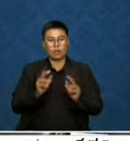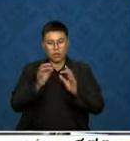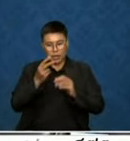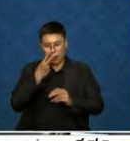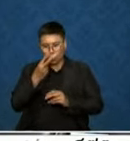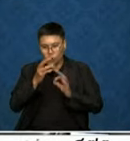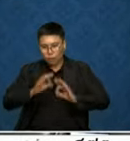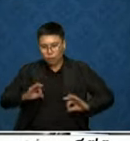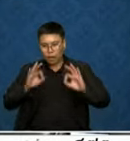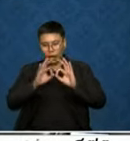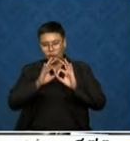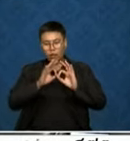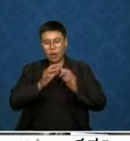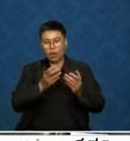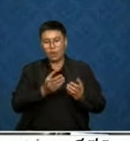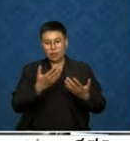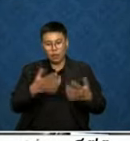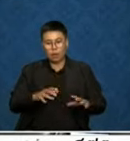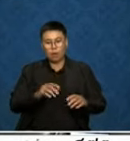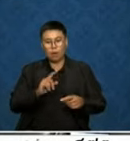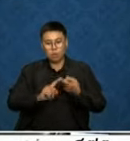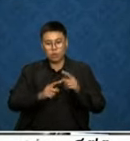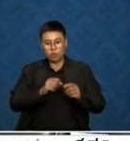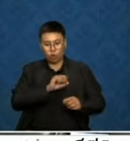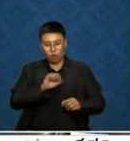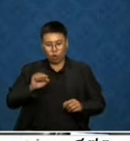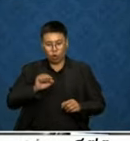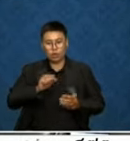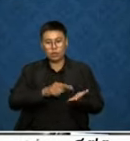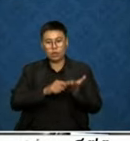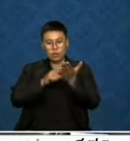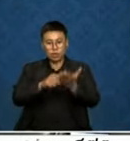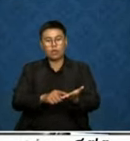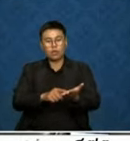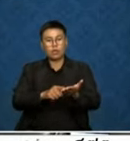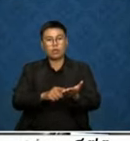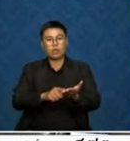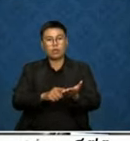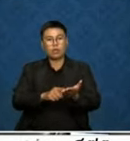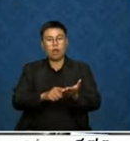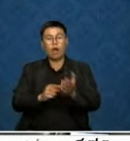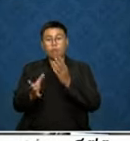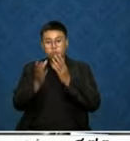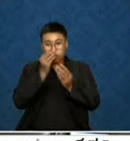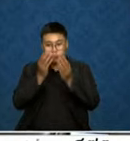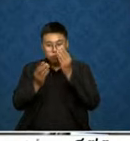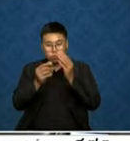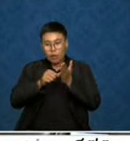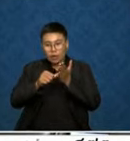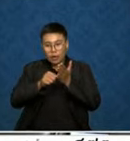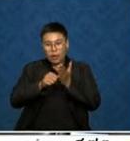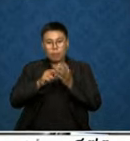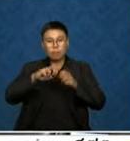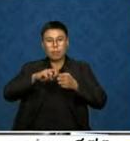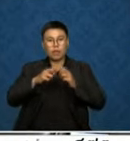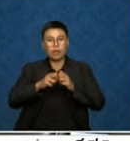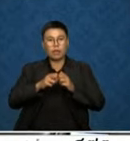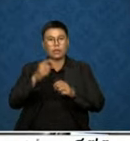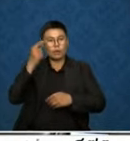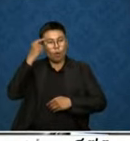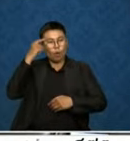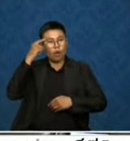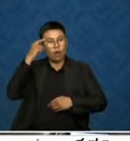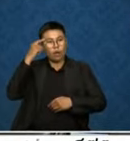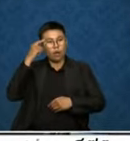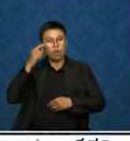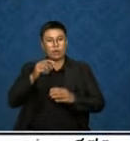ำนะครับที่เพื่อนสมาชิกได้เสนอเนี่ยเพื่อจะไปนะครับศึกษาแก้ไขแล้วก็หวังว่าเล่มรายงานที่จะ